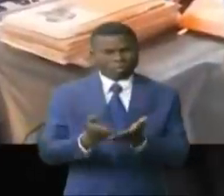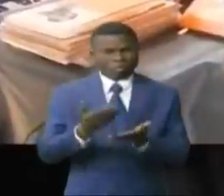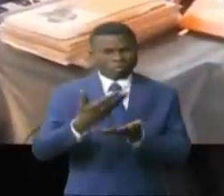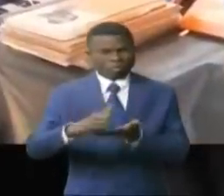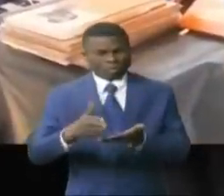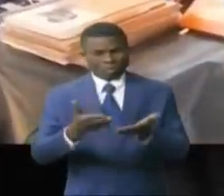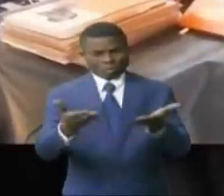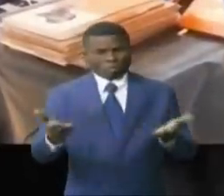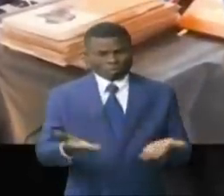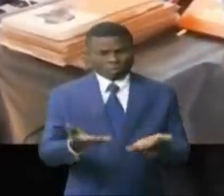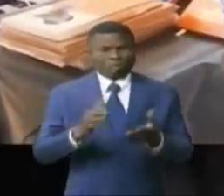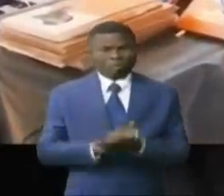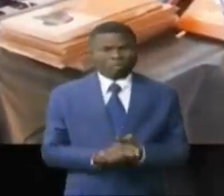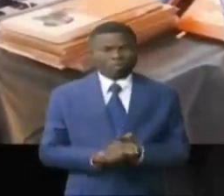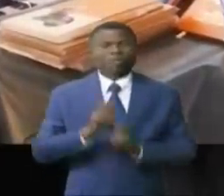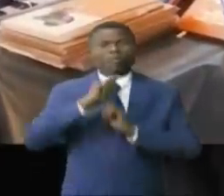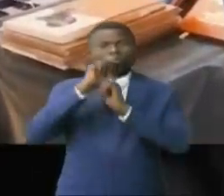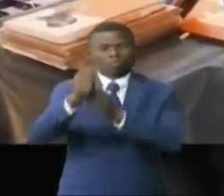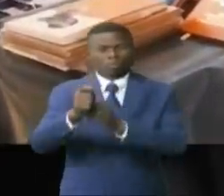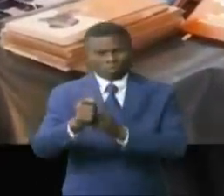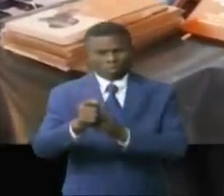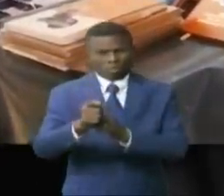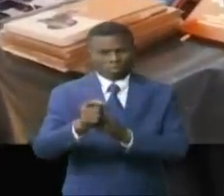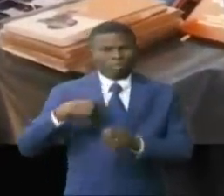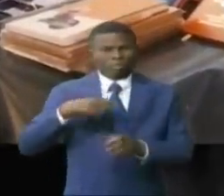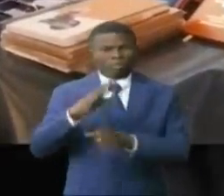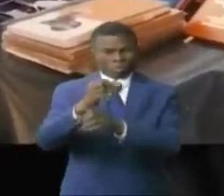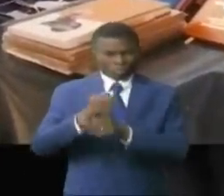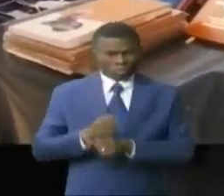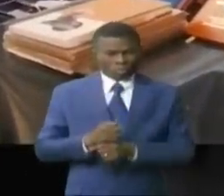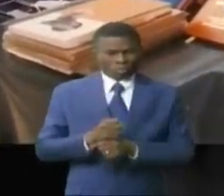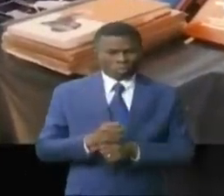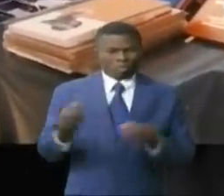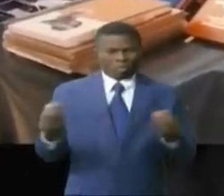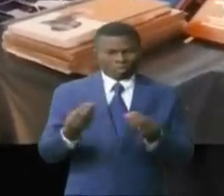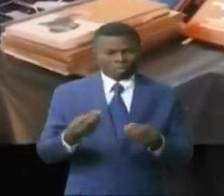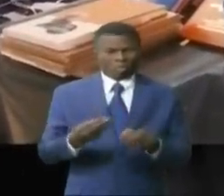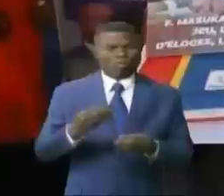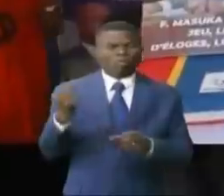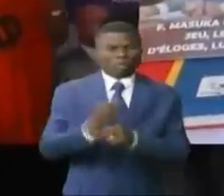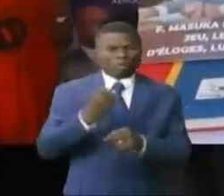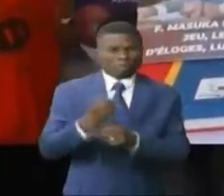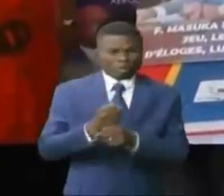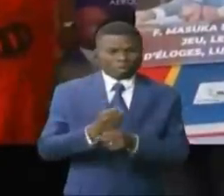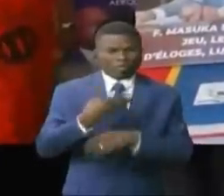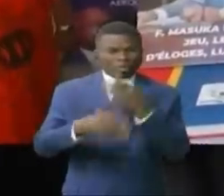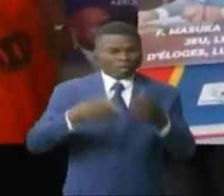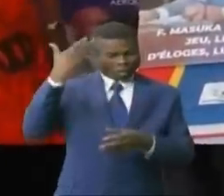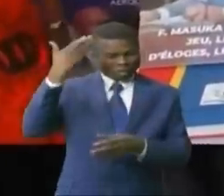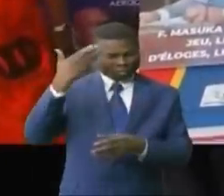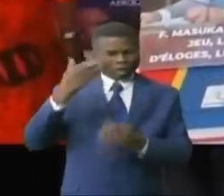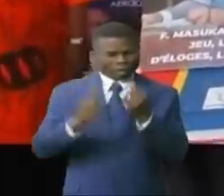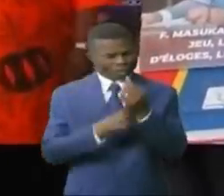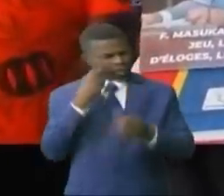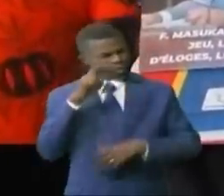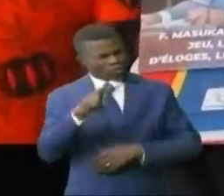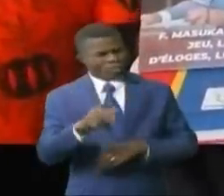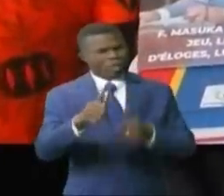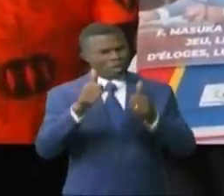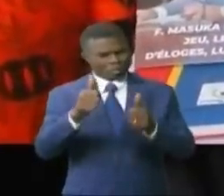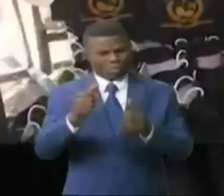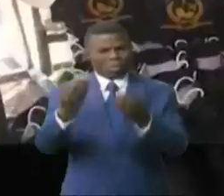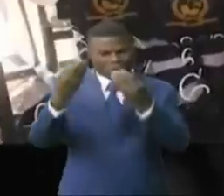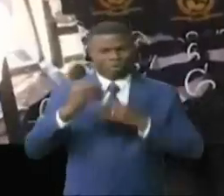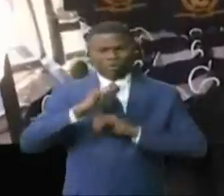ici, c'est les différents cadeaux que nous avons préparés pour accueillir les gens. Nous avons des agendas, des